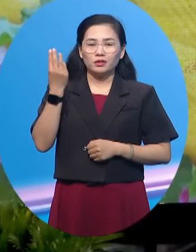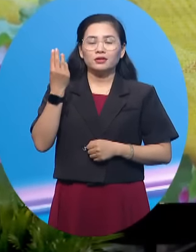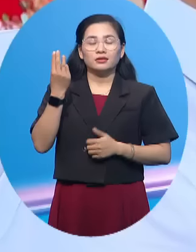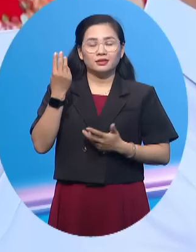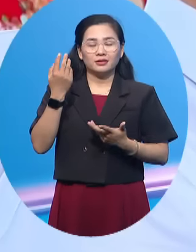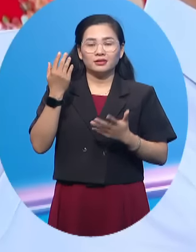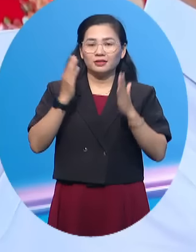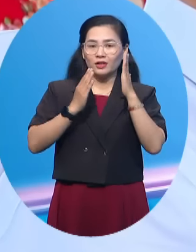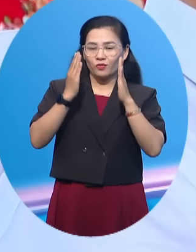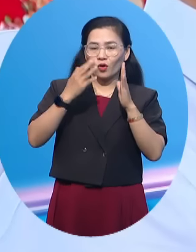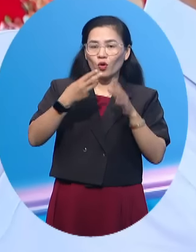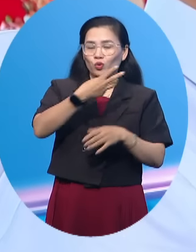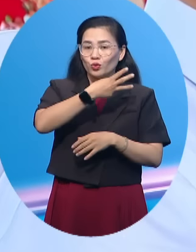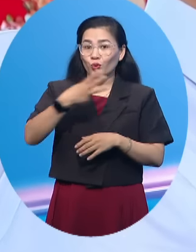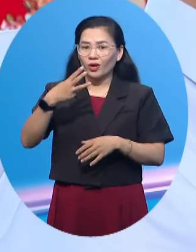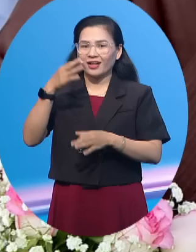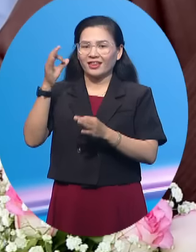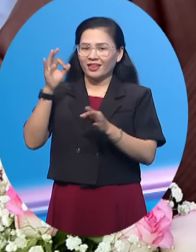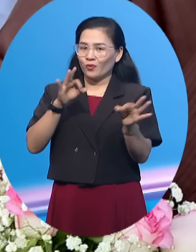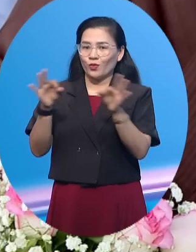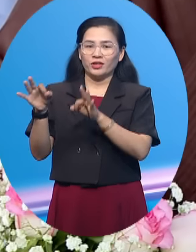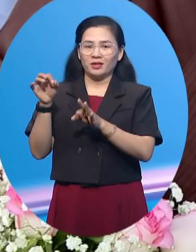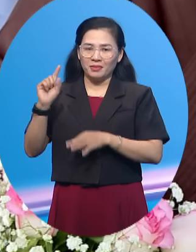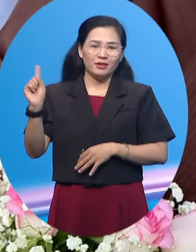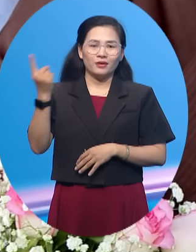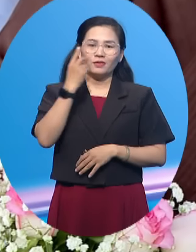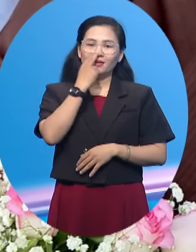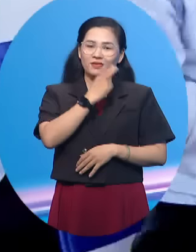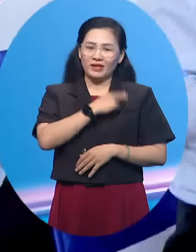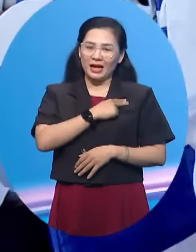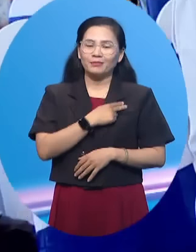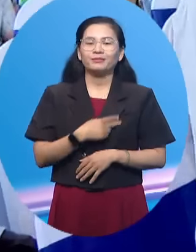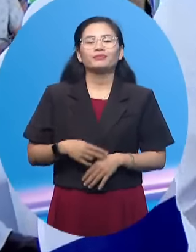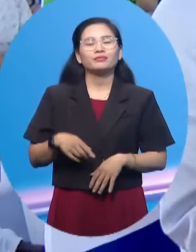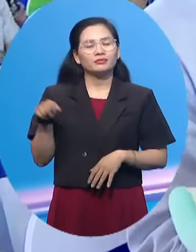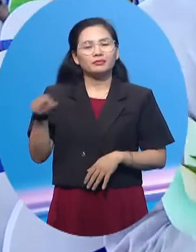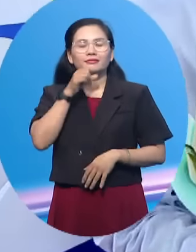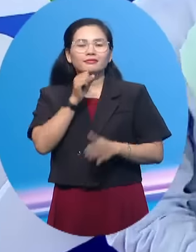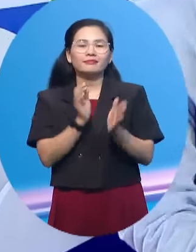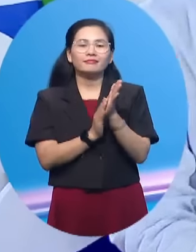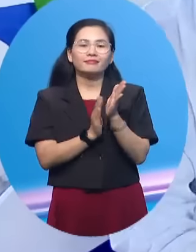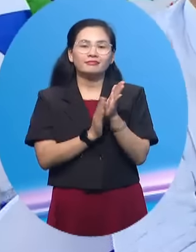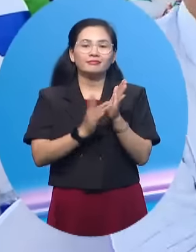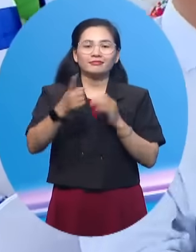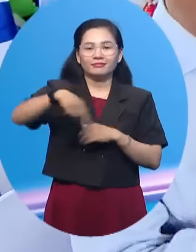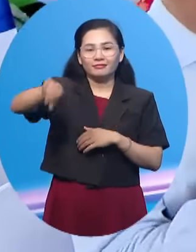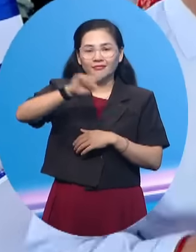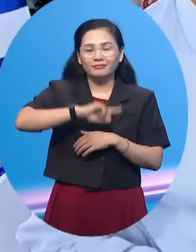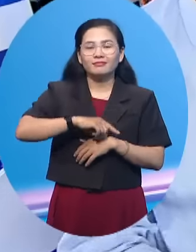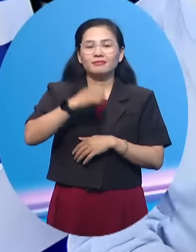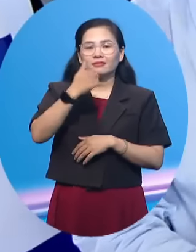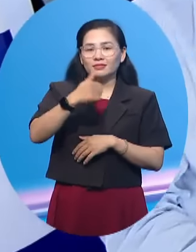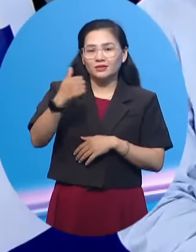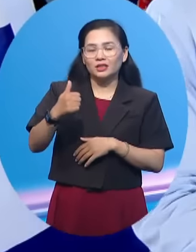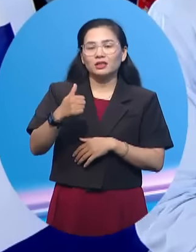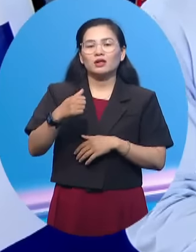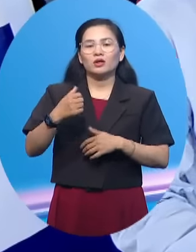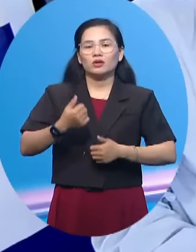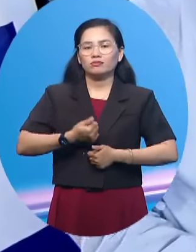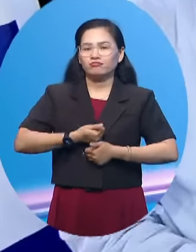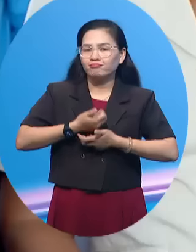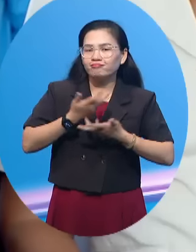phố đầu tiên của cả nước. Bí thư Thành ủy Thủ Đức Nguyễn Hữu Hiệp ghi nhận và biểu dương những đóng góp to lớn của các tầng lớp nhân dân, những đóng góp và cống hiến